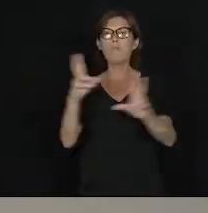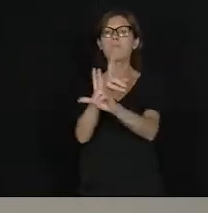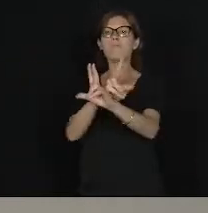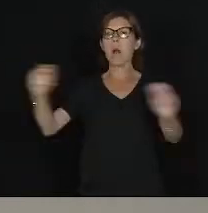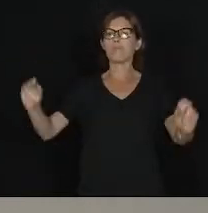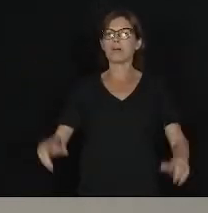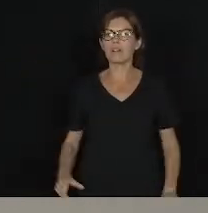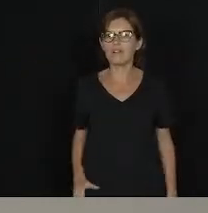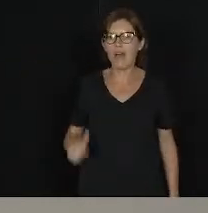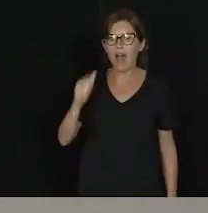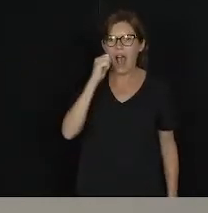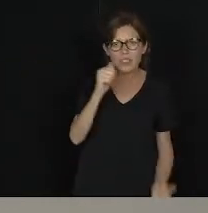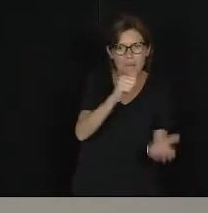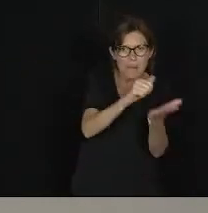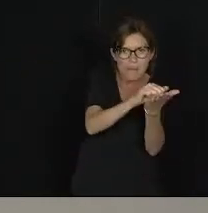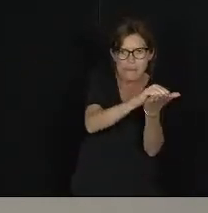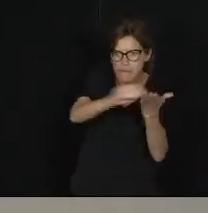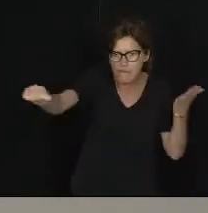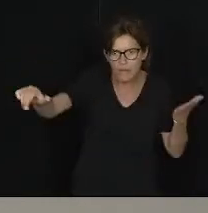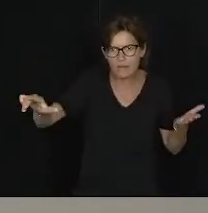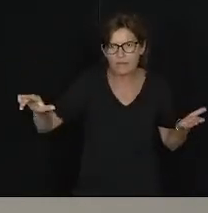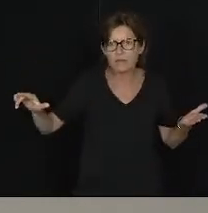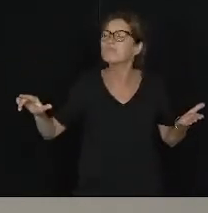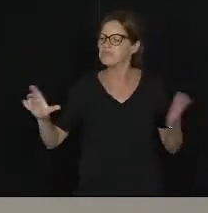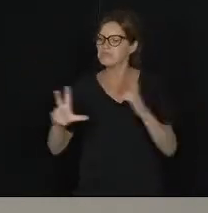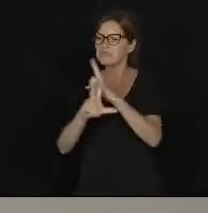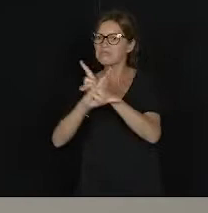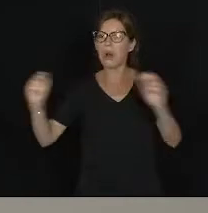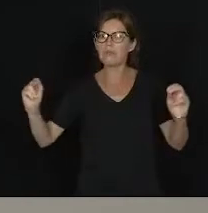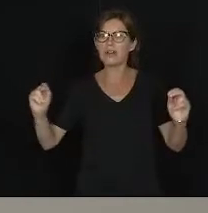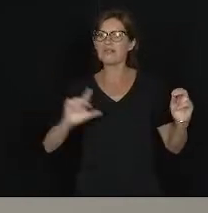racialement, n'existerait plus